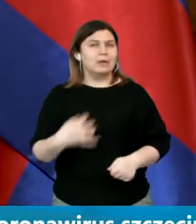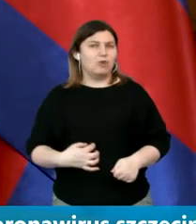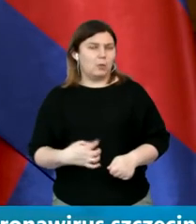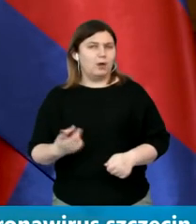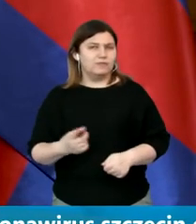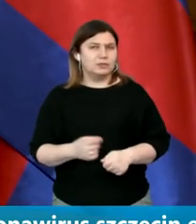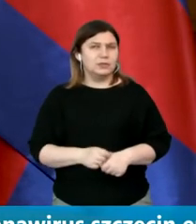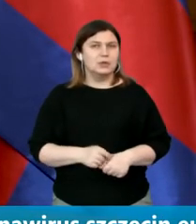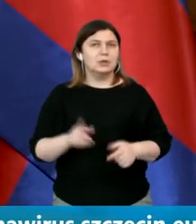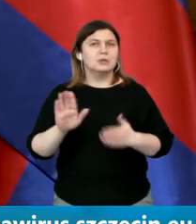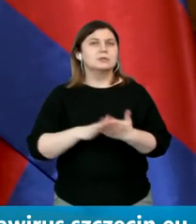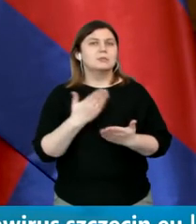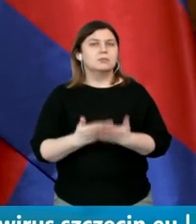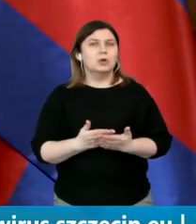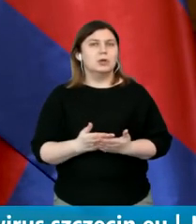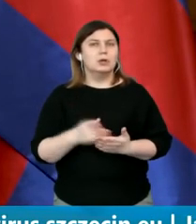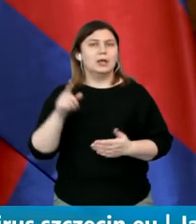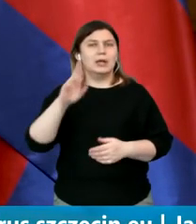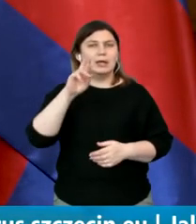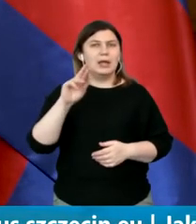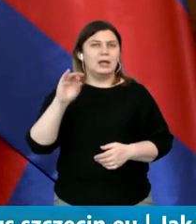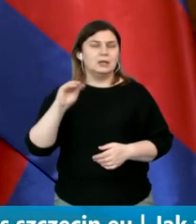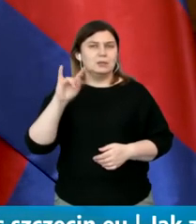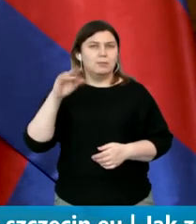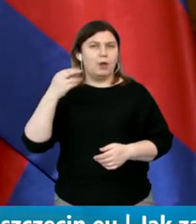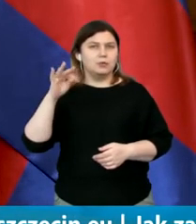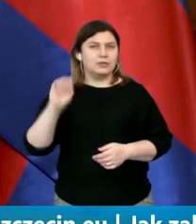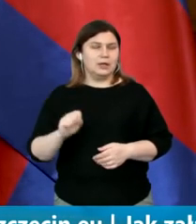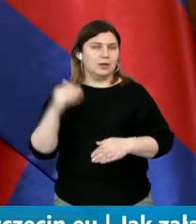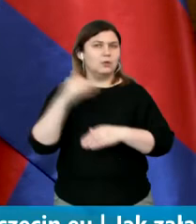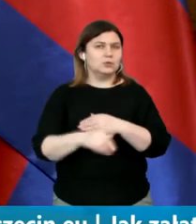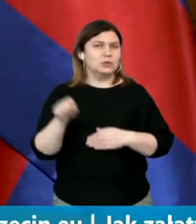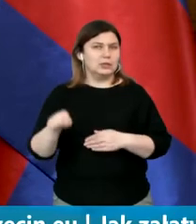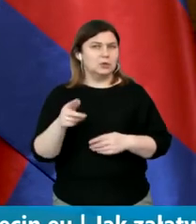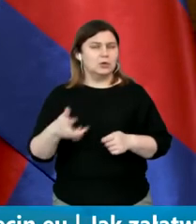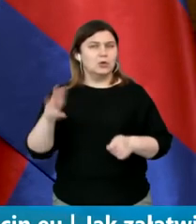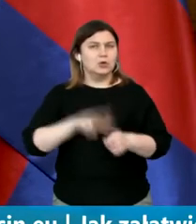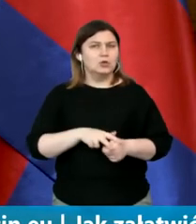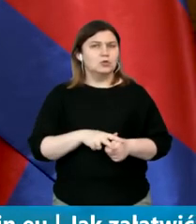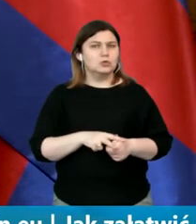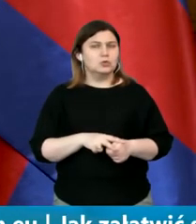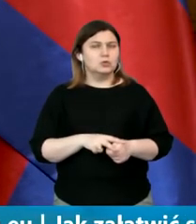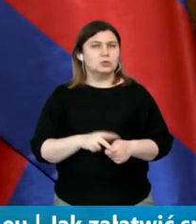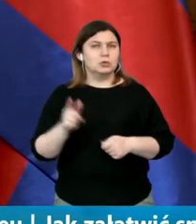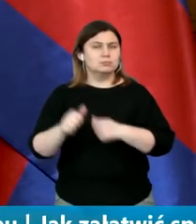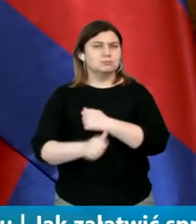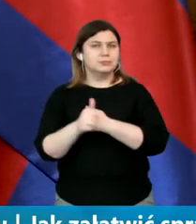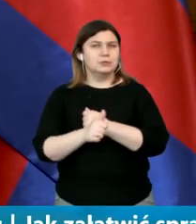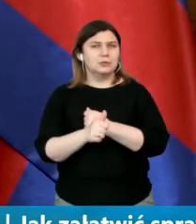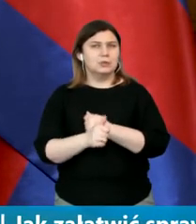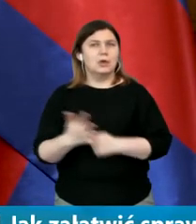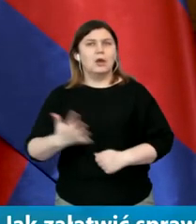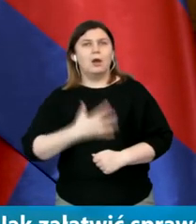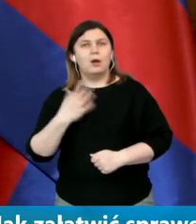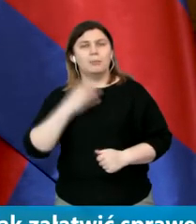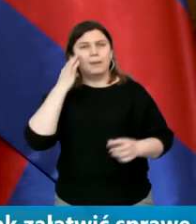I choćby taki przykład właśnie z Rejmonta ostatnio, który wynikał z obaw Pani